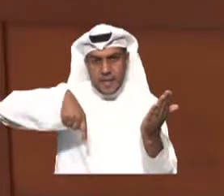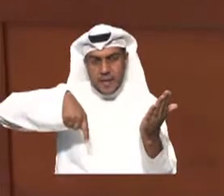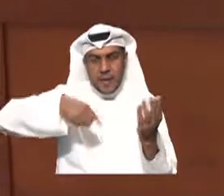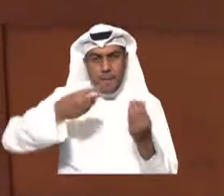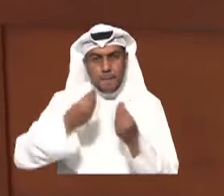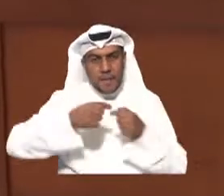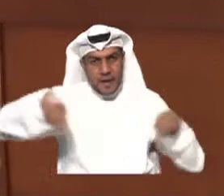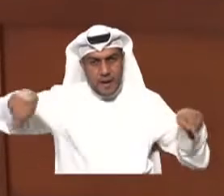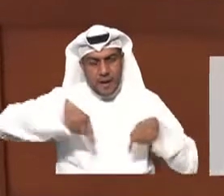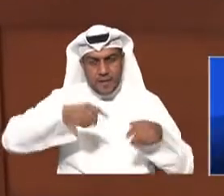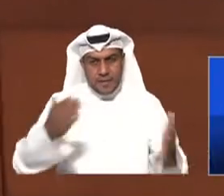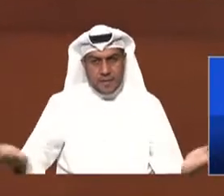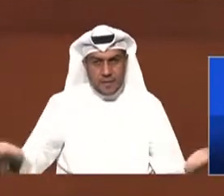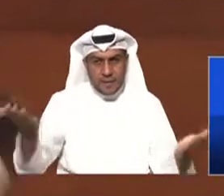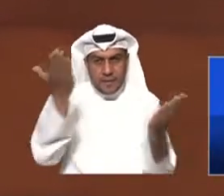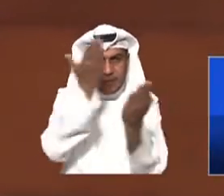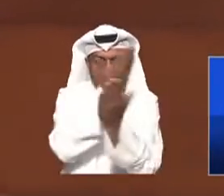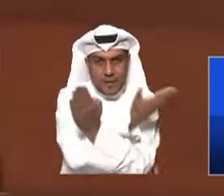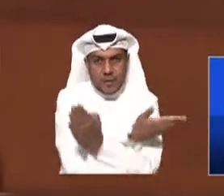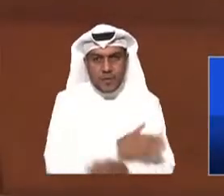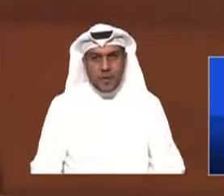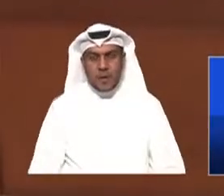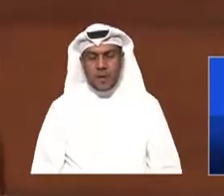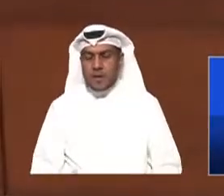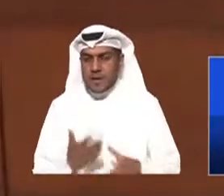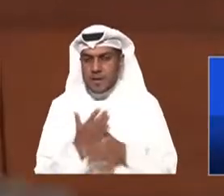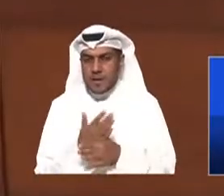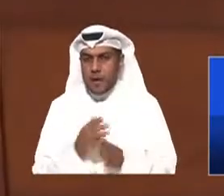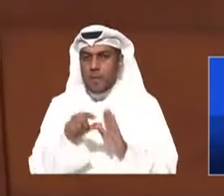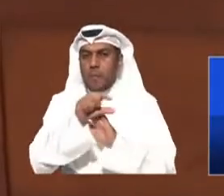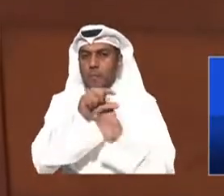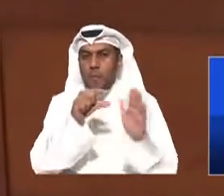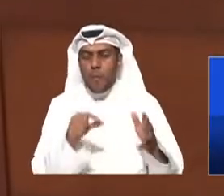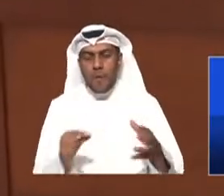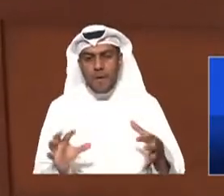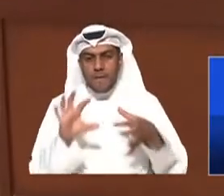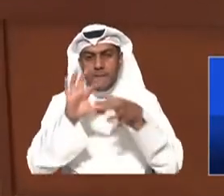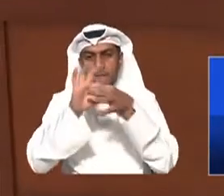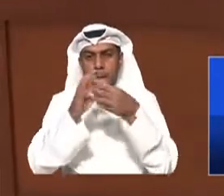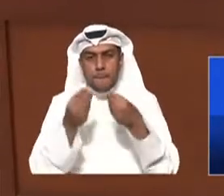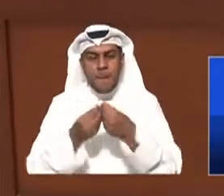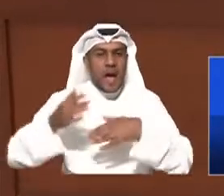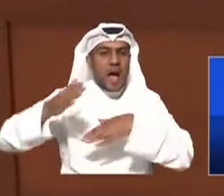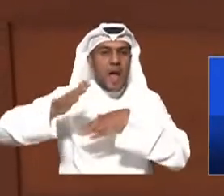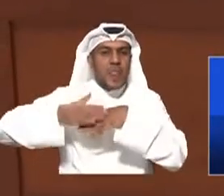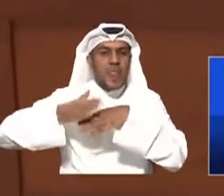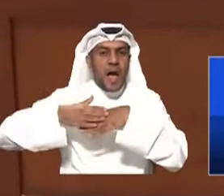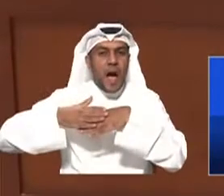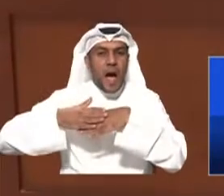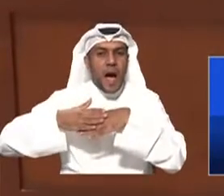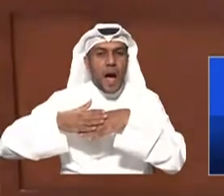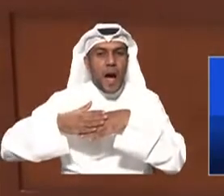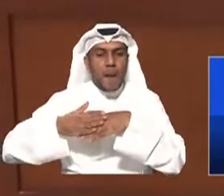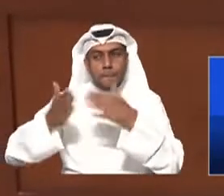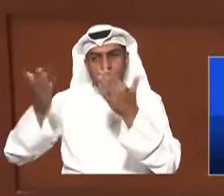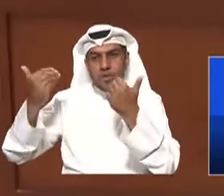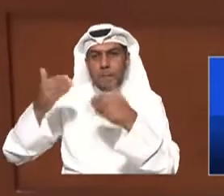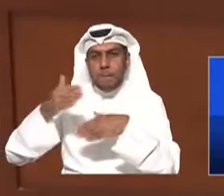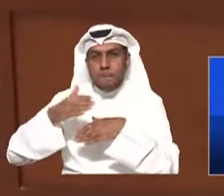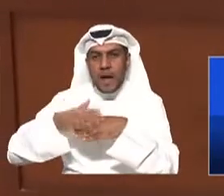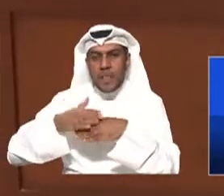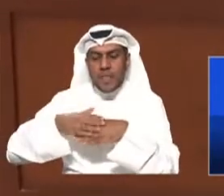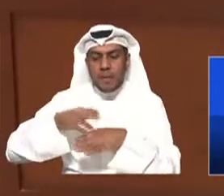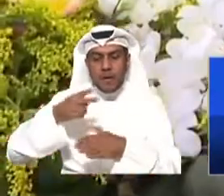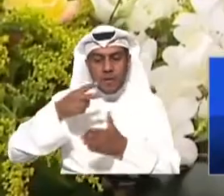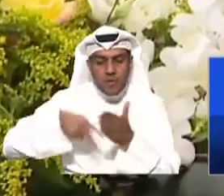وحكومة جمهورية الهند الصديقة بشأن التعاون في مجال استخدام العمالة المنزلية، ليبلغ إجمالي عدد الاتفاقيات الموقعة